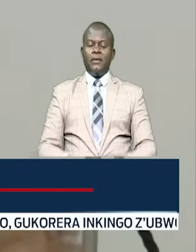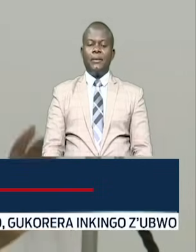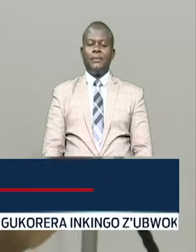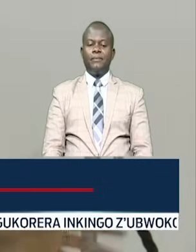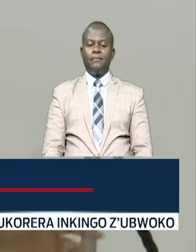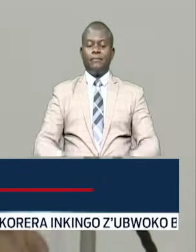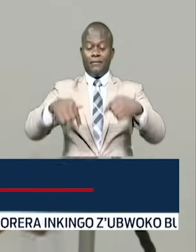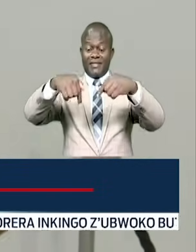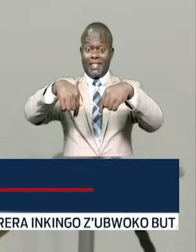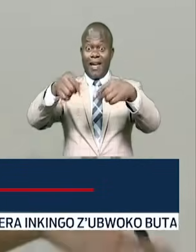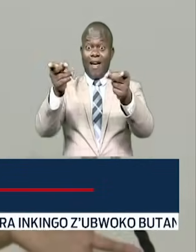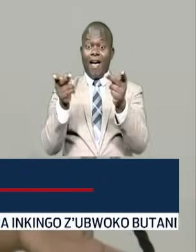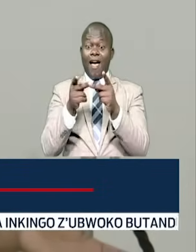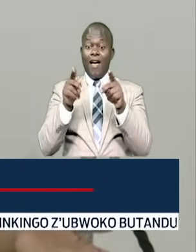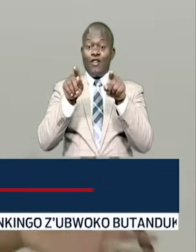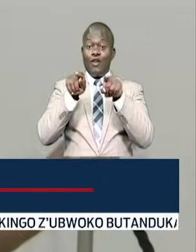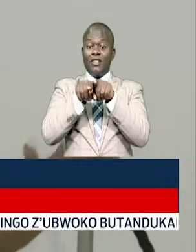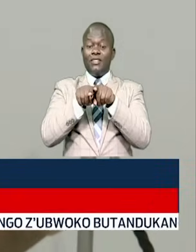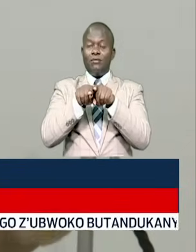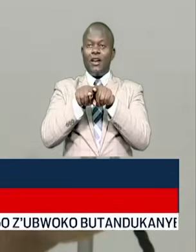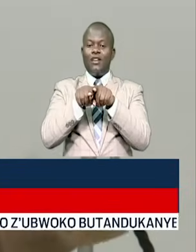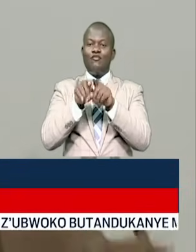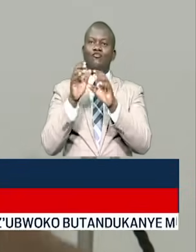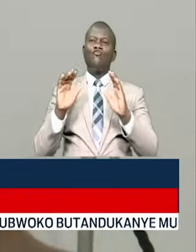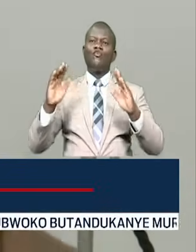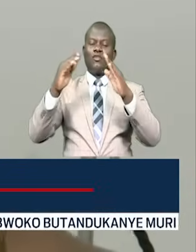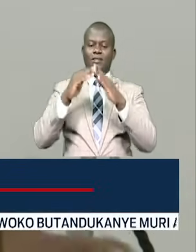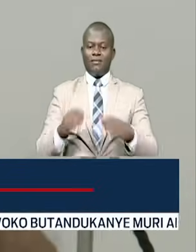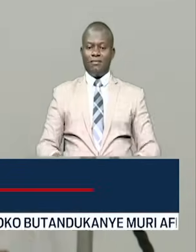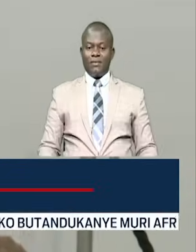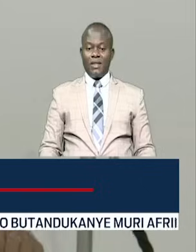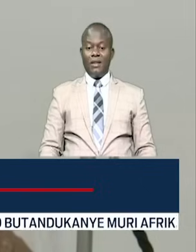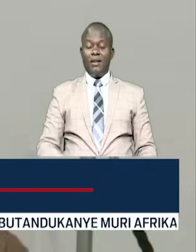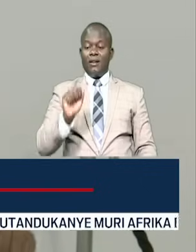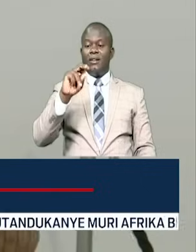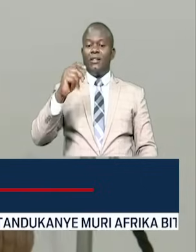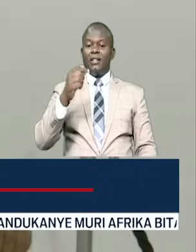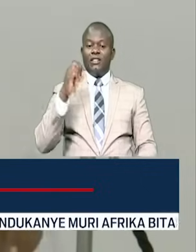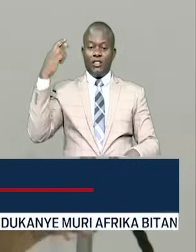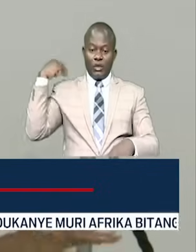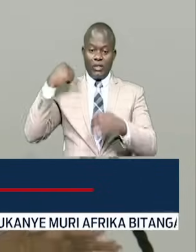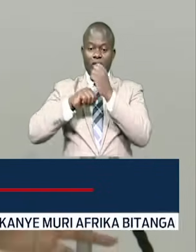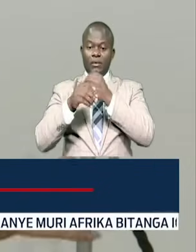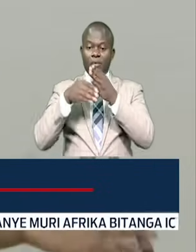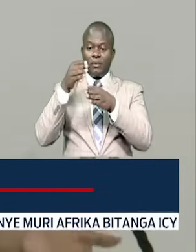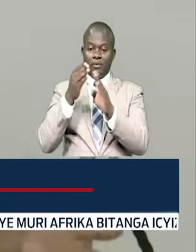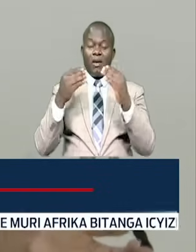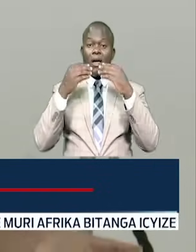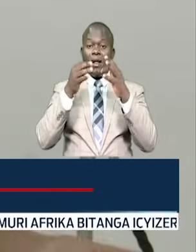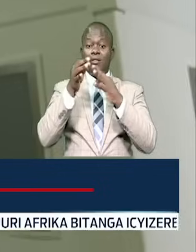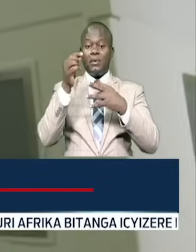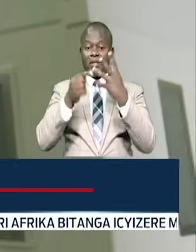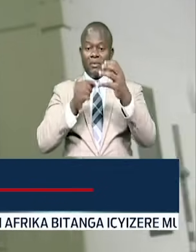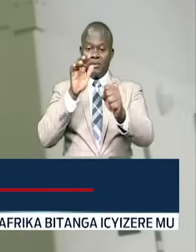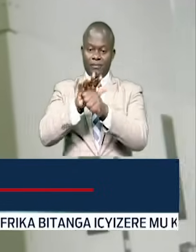nk'umusozi twavanyeho ubutaka bwinshi cyane. Ange Iradukunda ushinzwe ibikorwa by'imyubakire kuri site ya BioNTech Kigali asobanura byinshi kuri